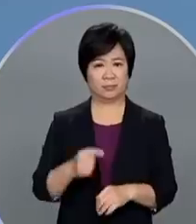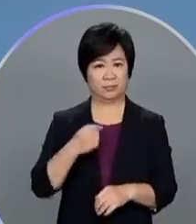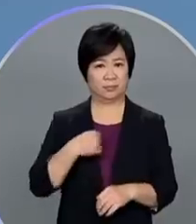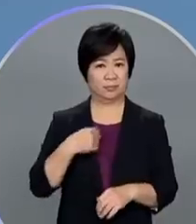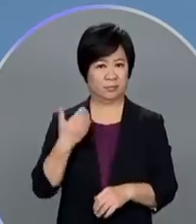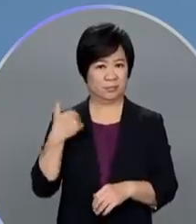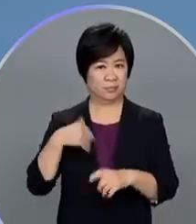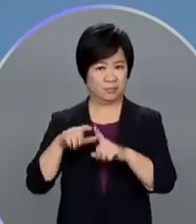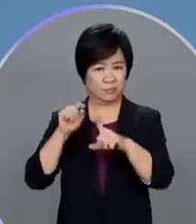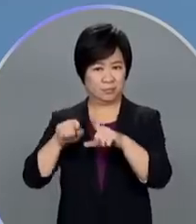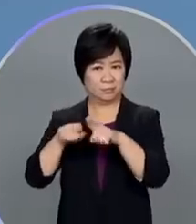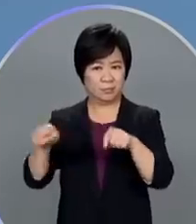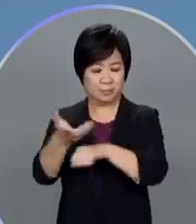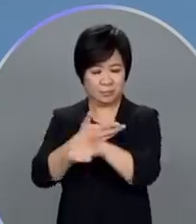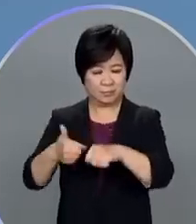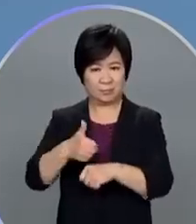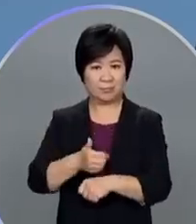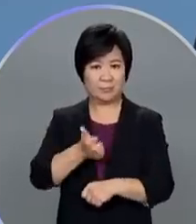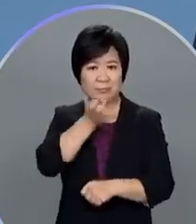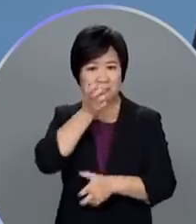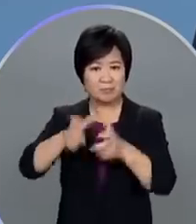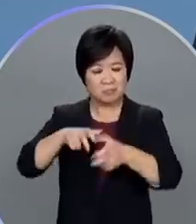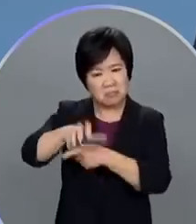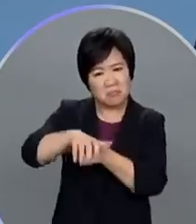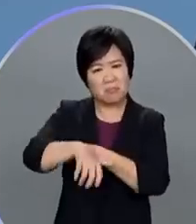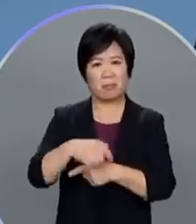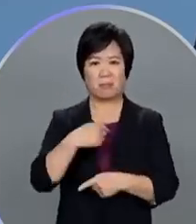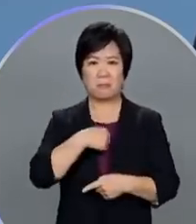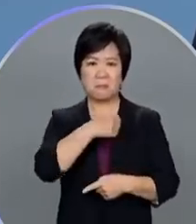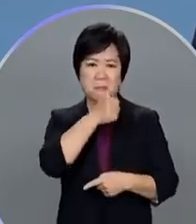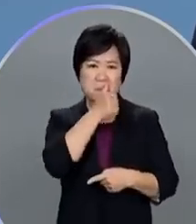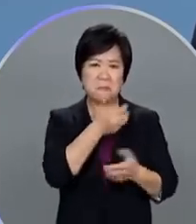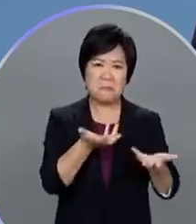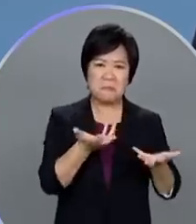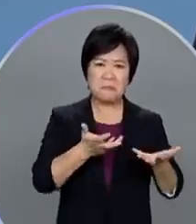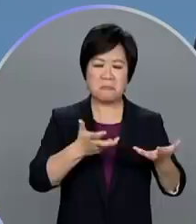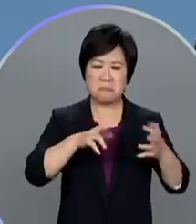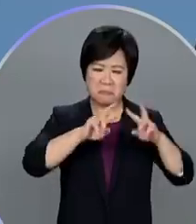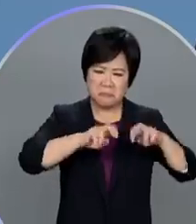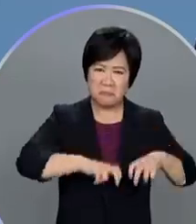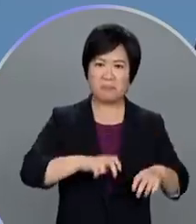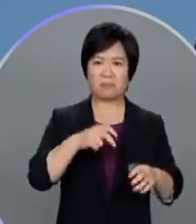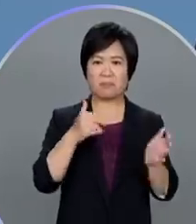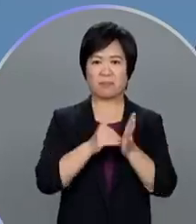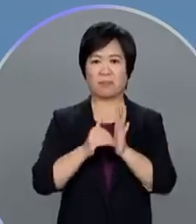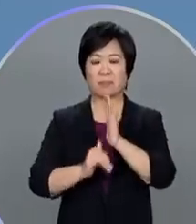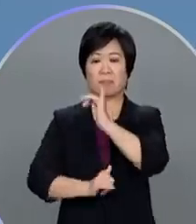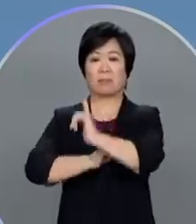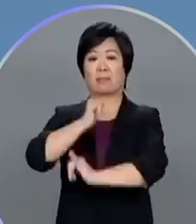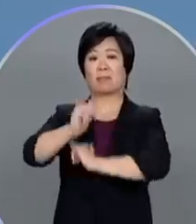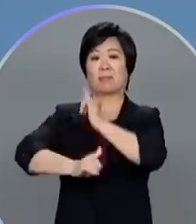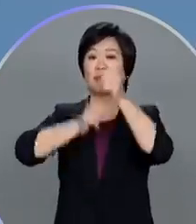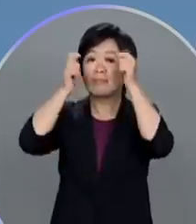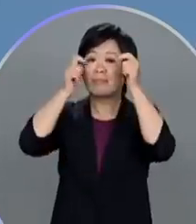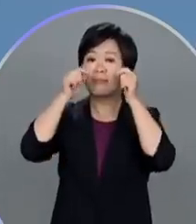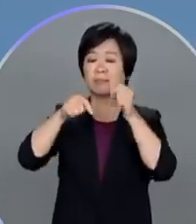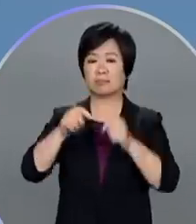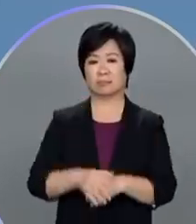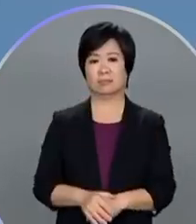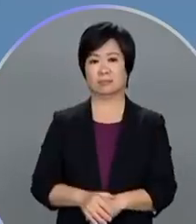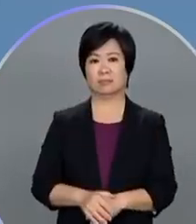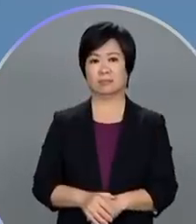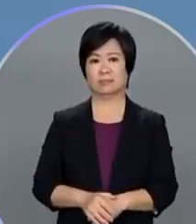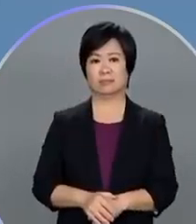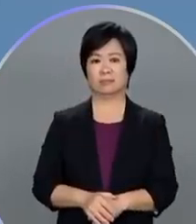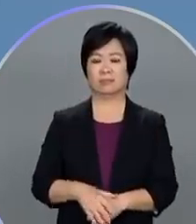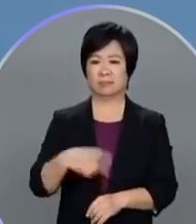石油，到我家里的事情，到摩天轮，今天到了高雄市的问题，